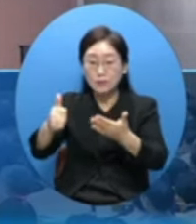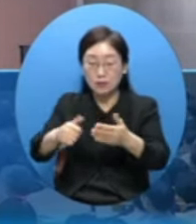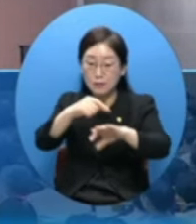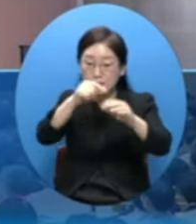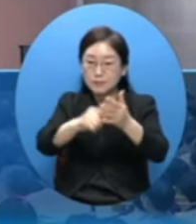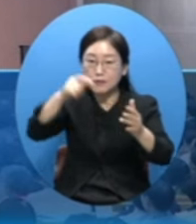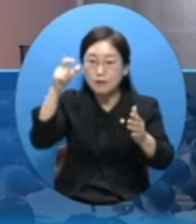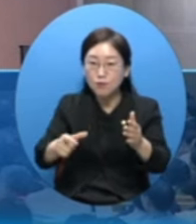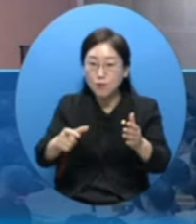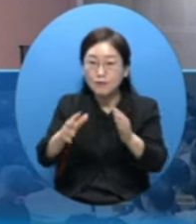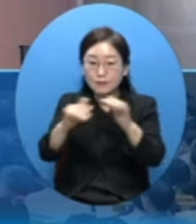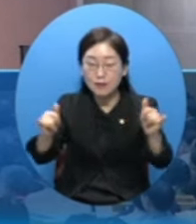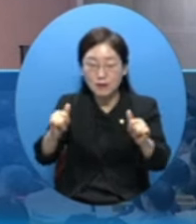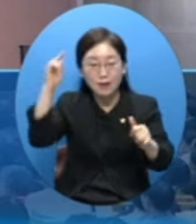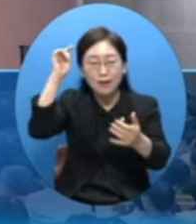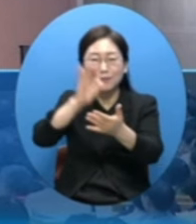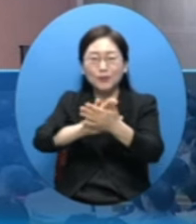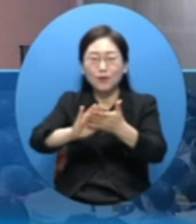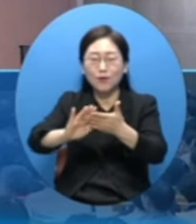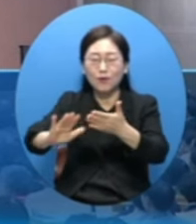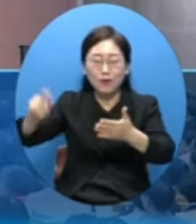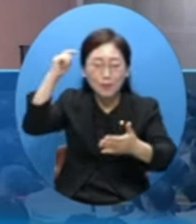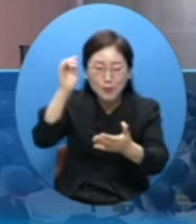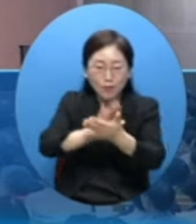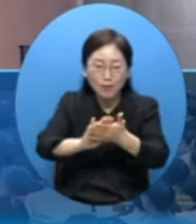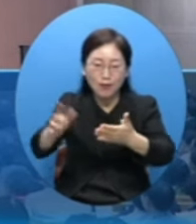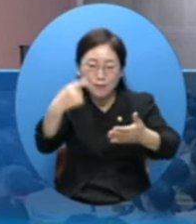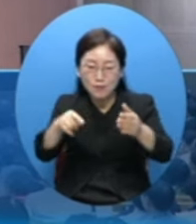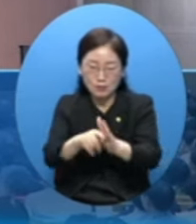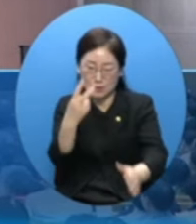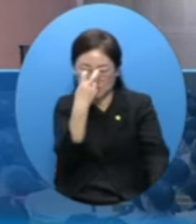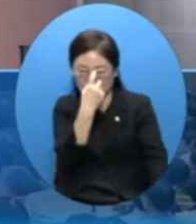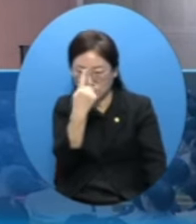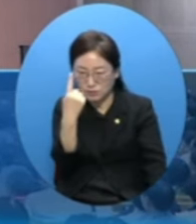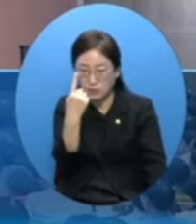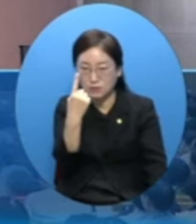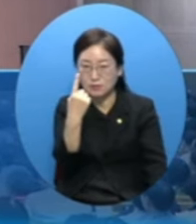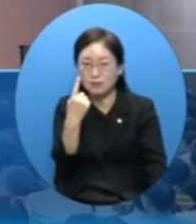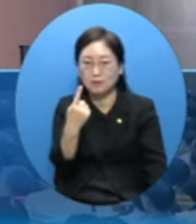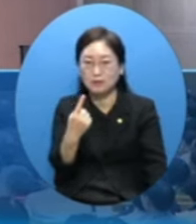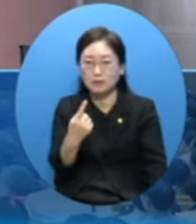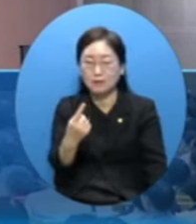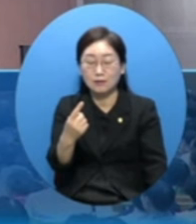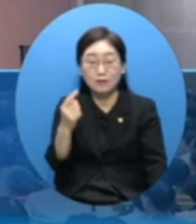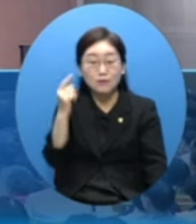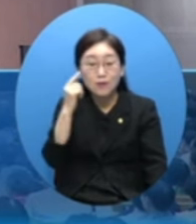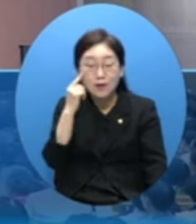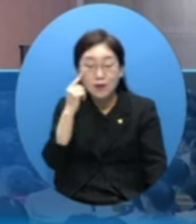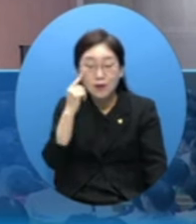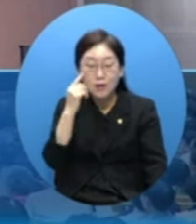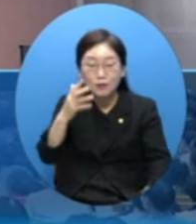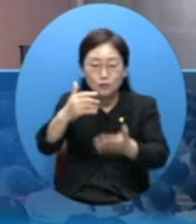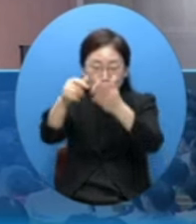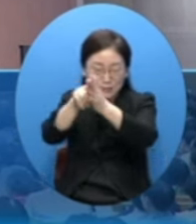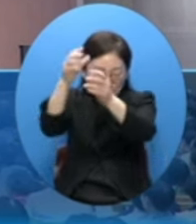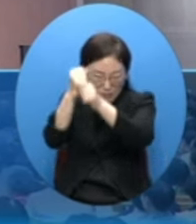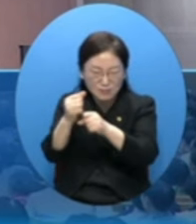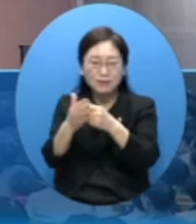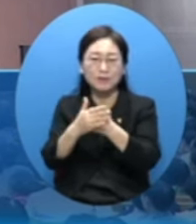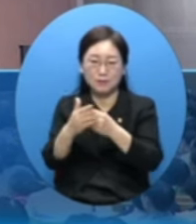심지가 견고한 자를 평하고 평강하도록 지키시니 지키시리니이는 그가 주를 신뢰함이니이다